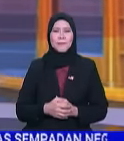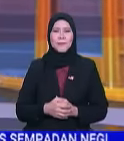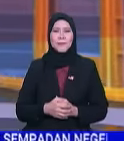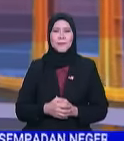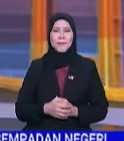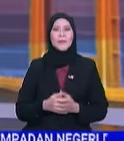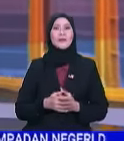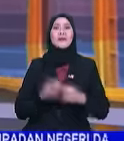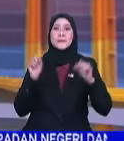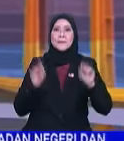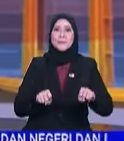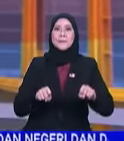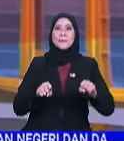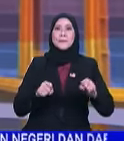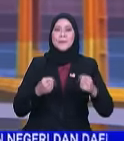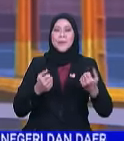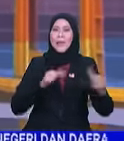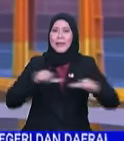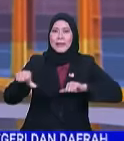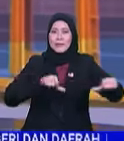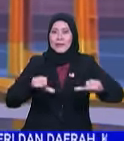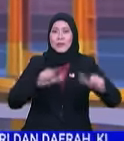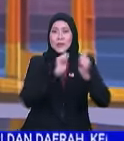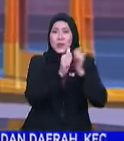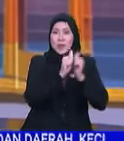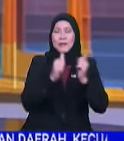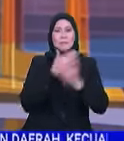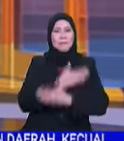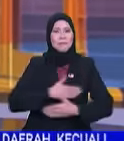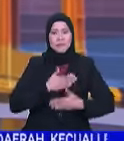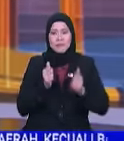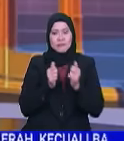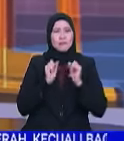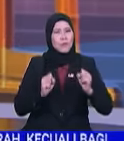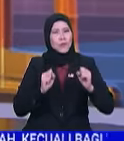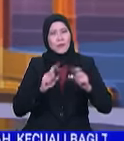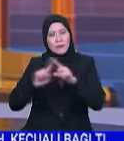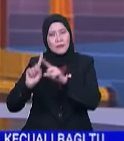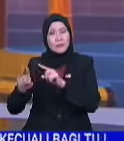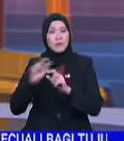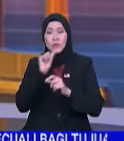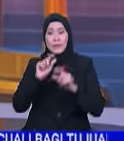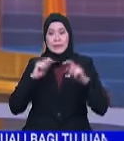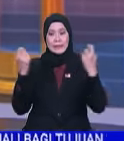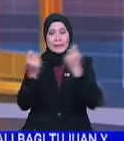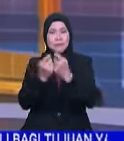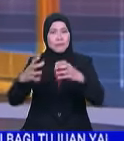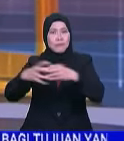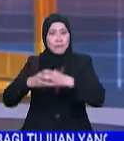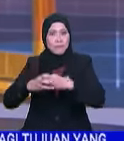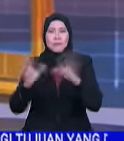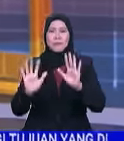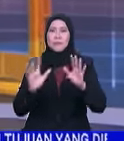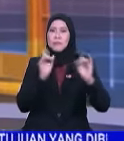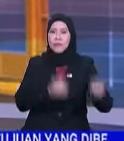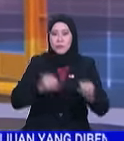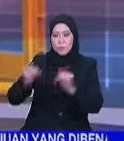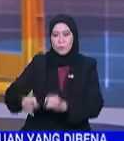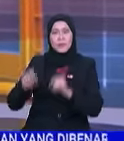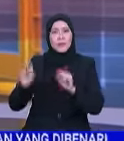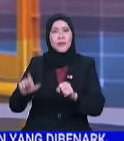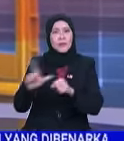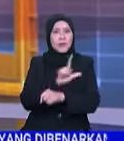Susulan kebenaran aktiviti sukan dan riadah tanpa sentuhan fizikal dan bukan berkumpulan bagi individu yang telah menerima vaksin lengkap